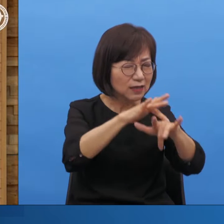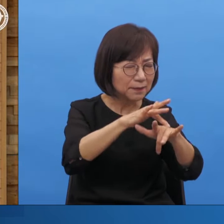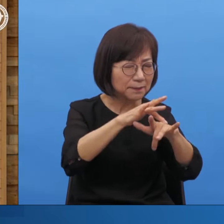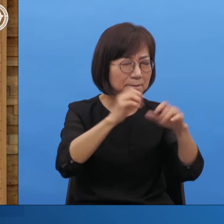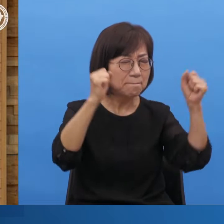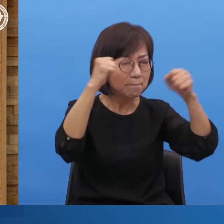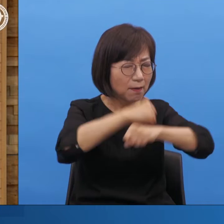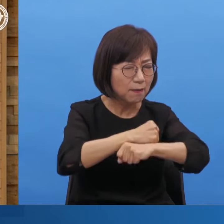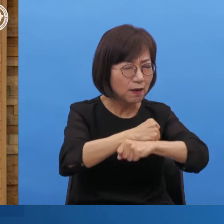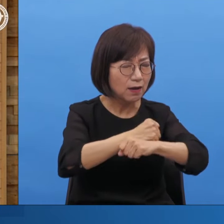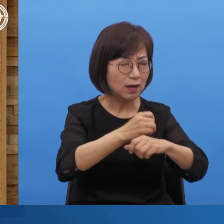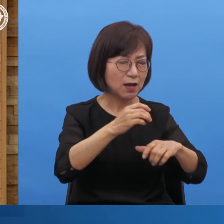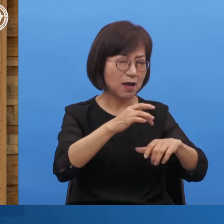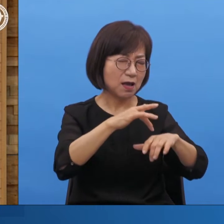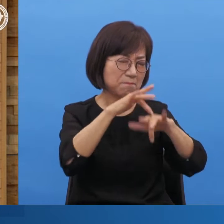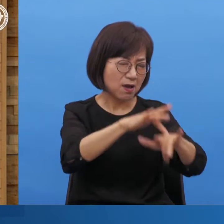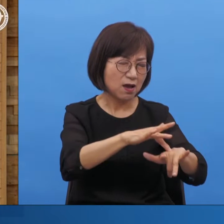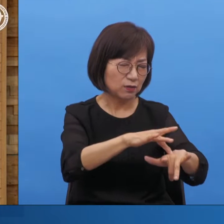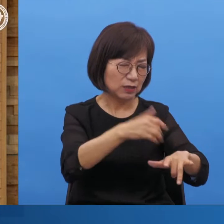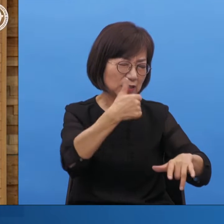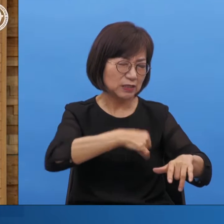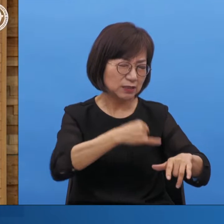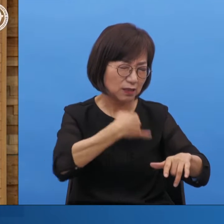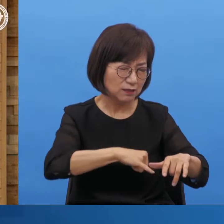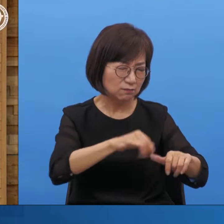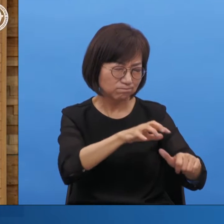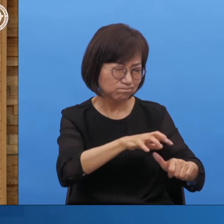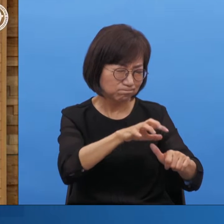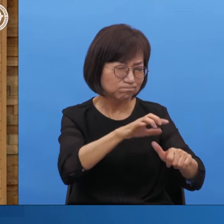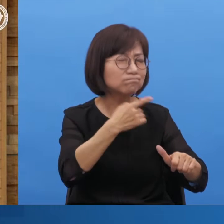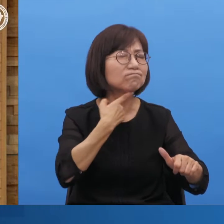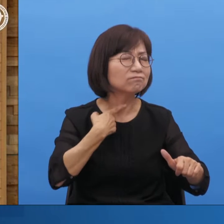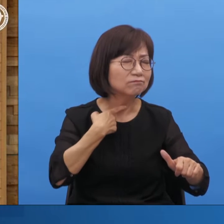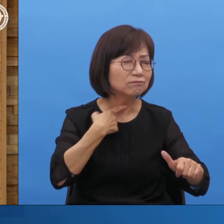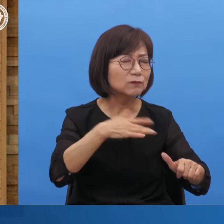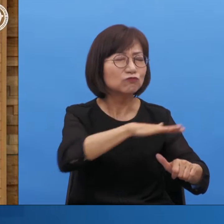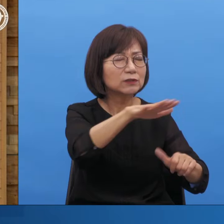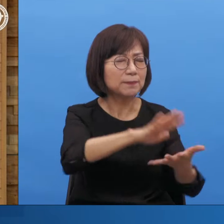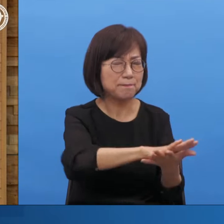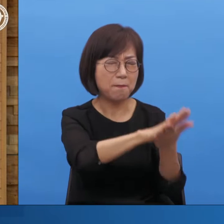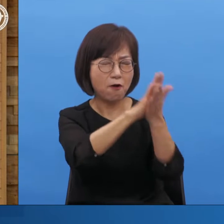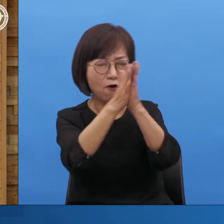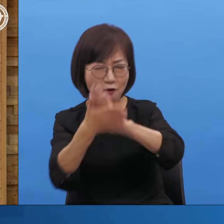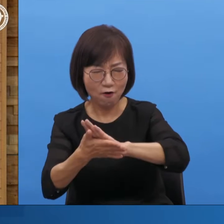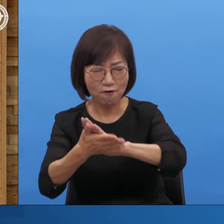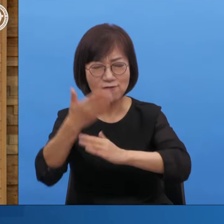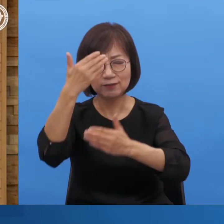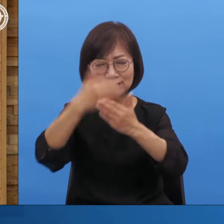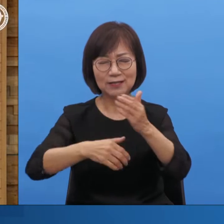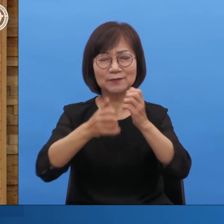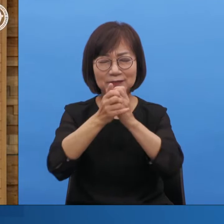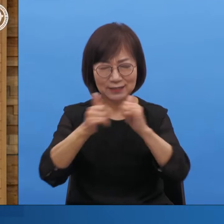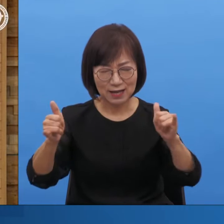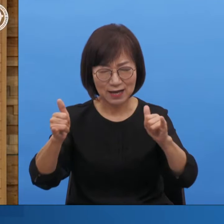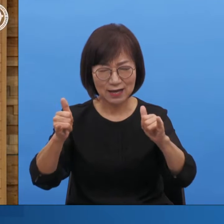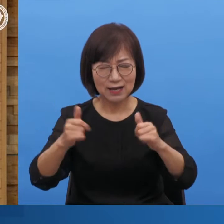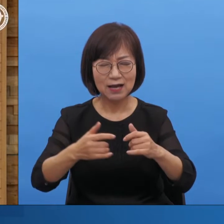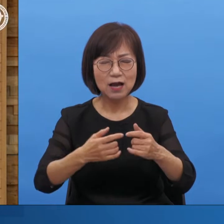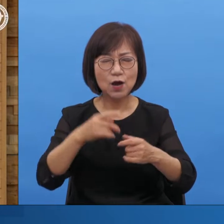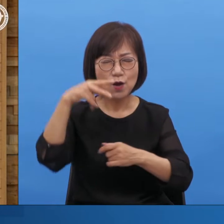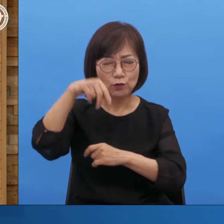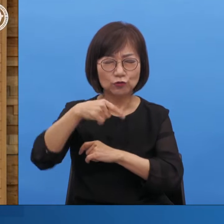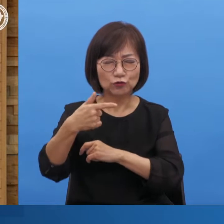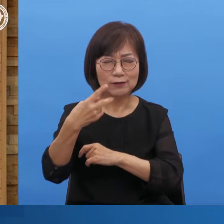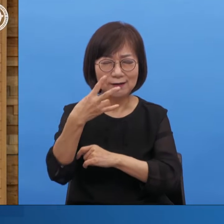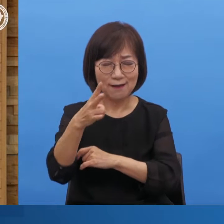자녀였던 저희들을 정복자로, 남은 자로, 순례자로 새로 태어나게 천지개벽하심을